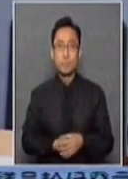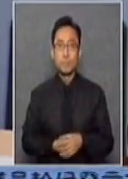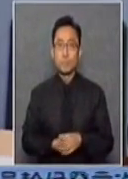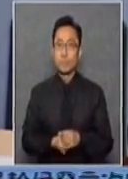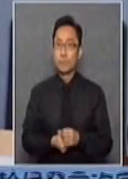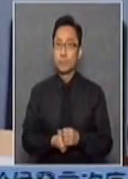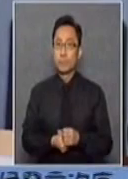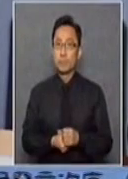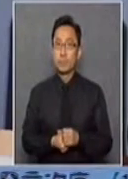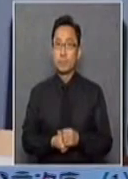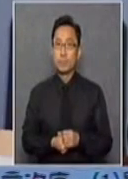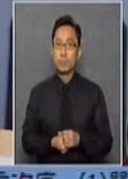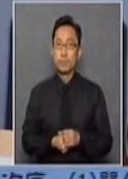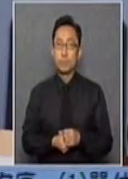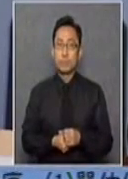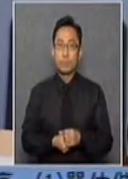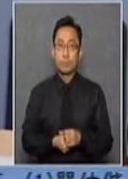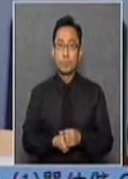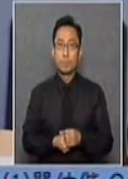瘋狂